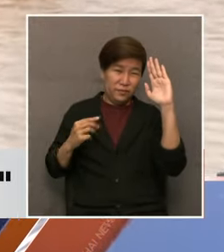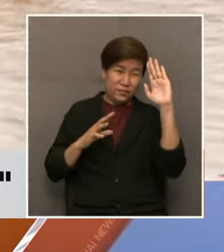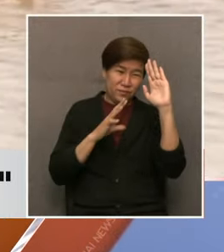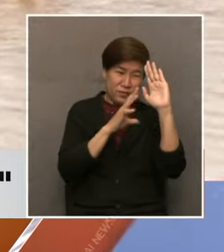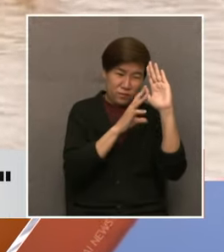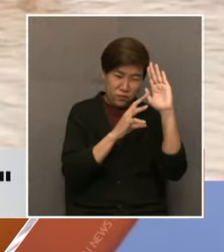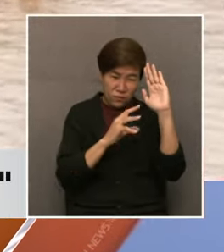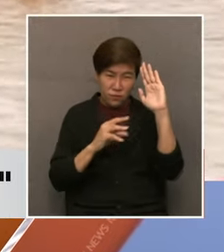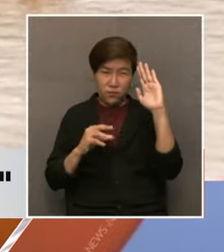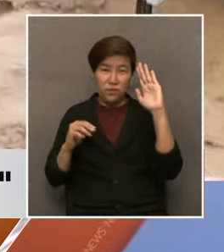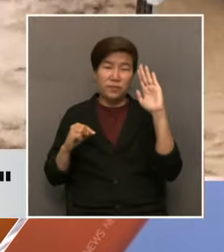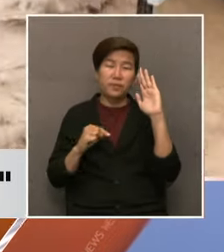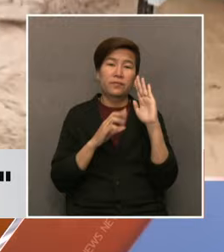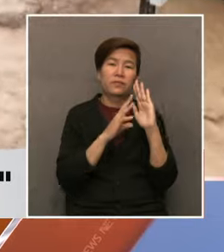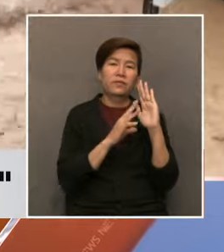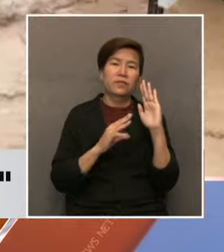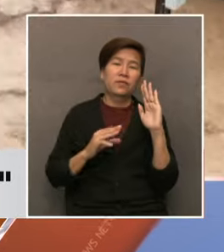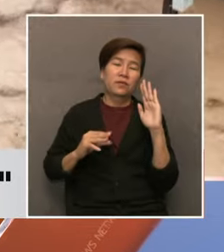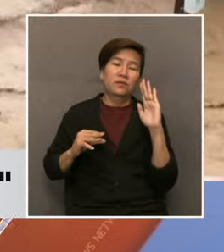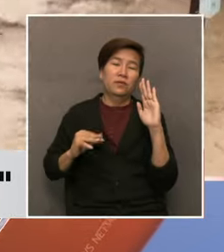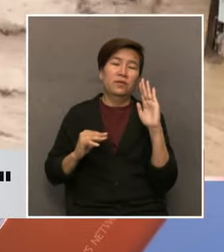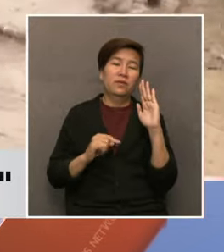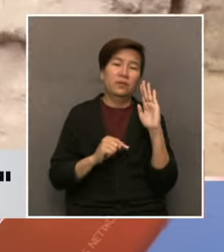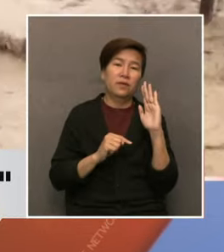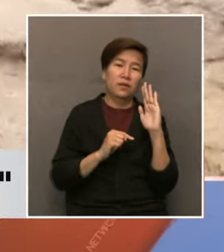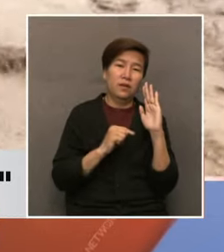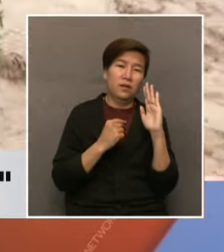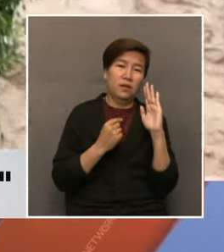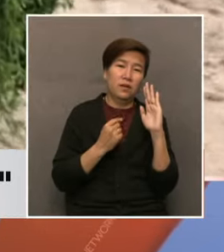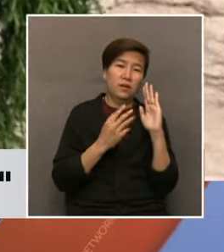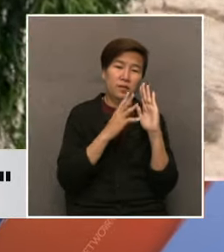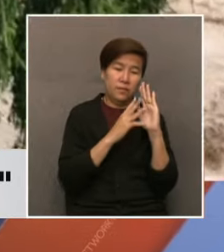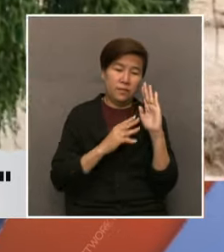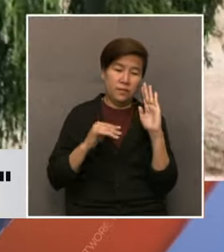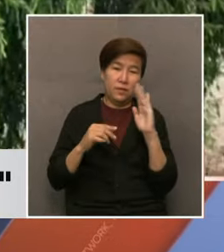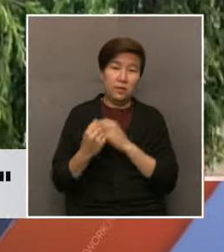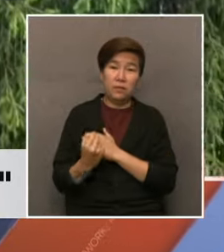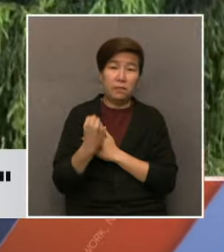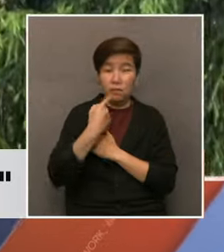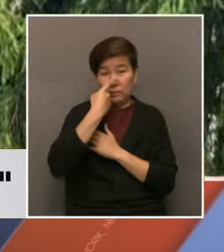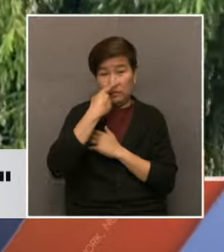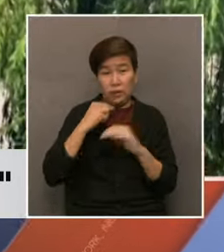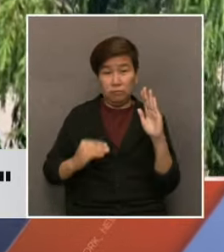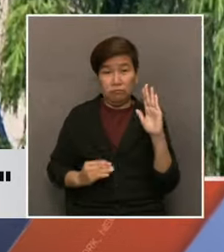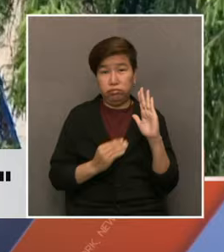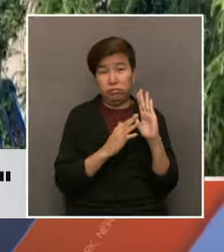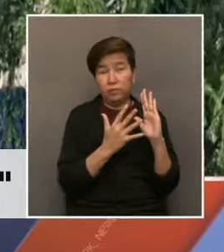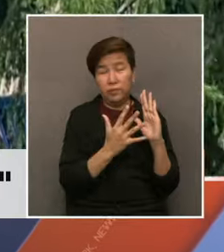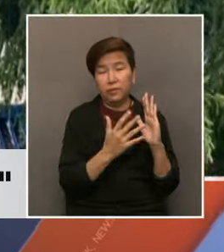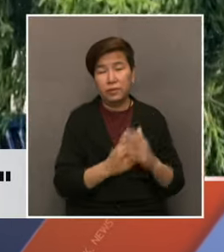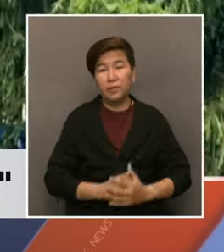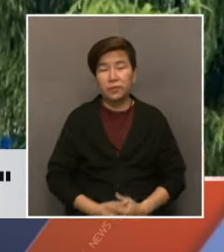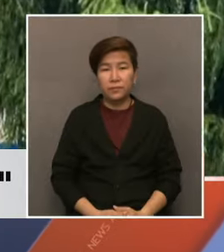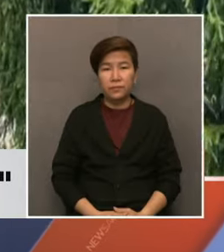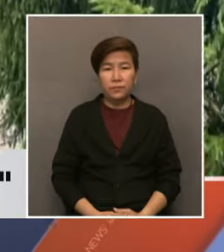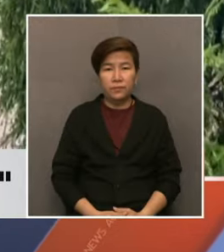ที่ว่าเนี่ยที่จะมีโอกาสพัฒนาตัวนะครับไปด้วยก็เลยทำให้พายุเนี่ยยังไม่เคลื่อนตัวเข้ามาหาบ้านเราในช่วง